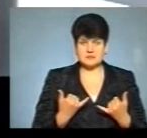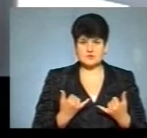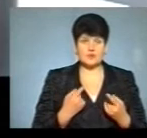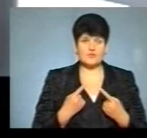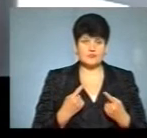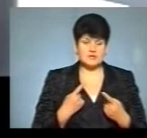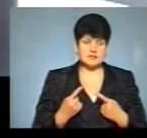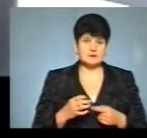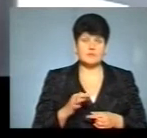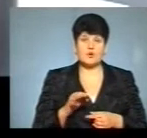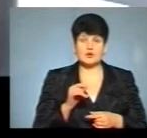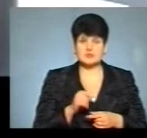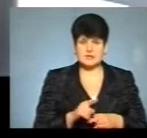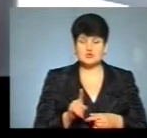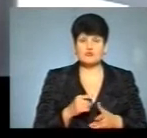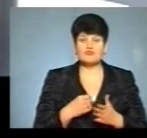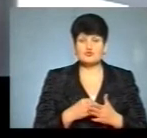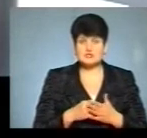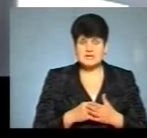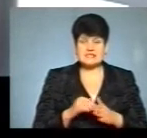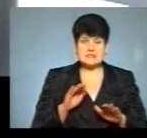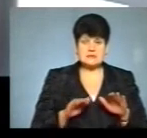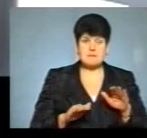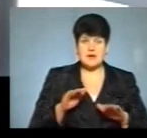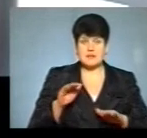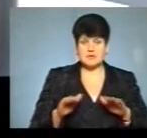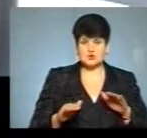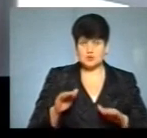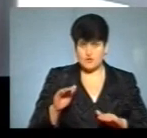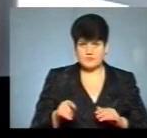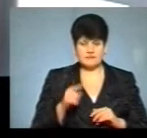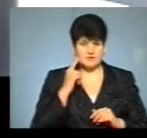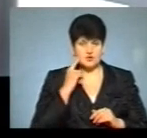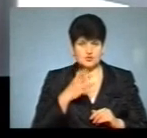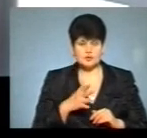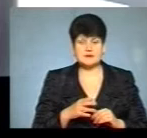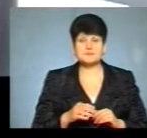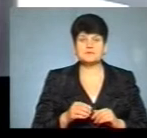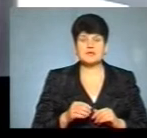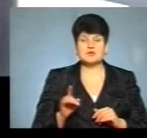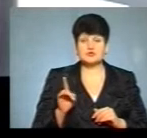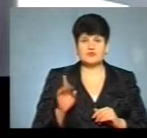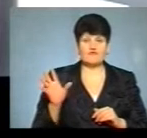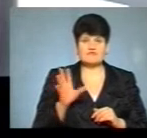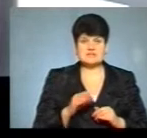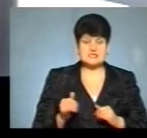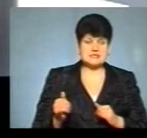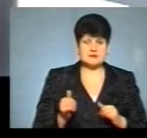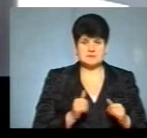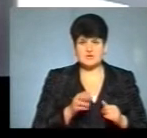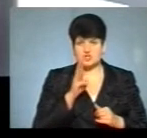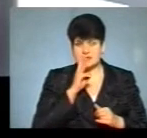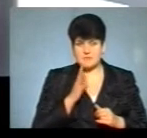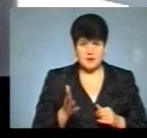адміністрація говорить про те, що бюджет є збалансований. Ви чули, так, Степан Іванович, доповідь, всі забезпечені заробітними